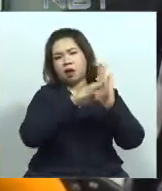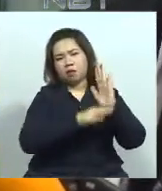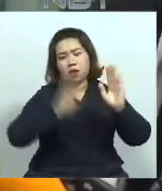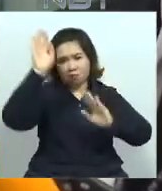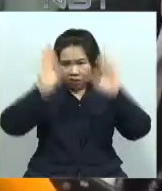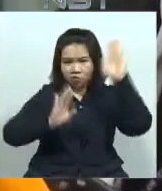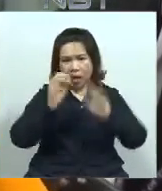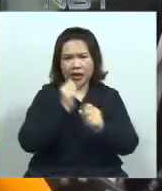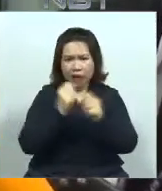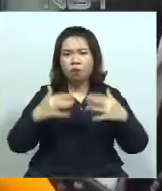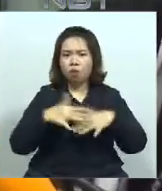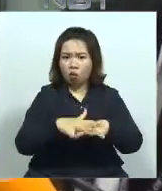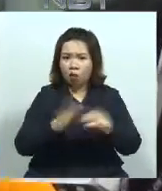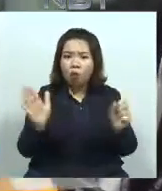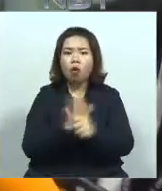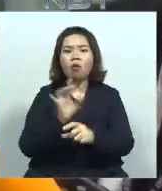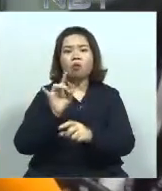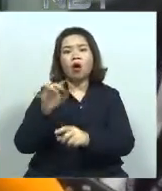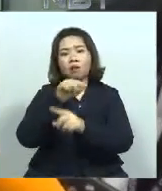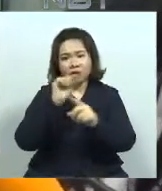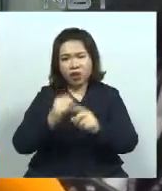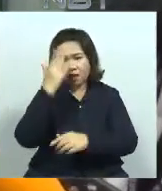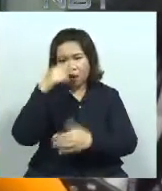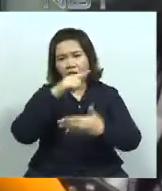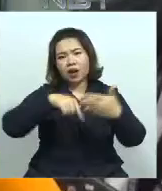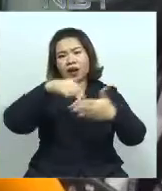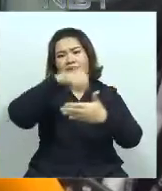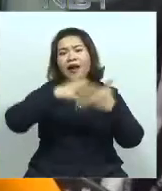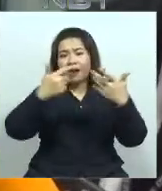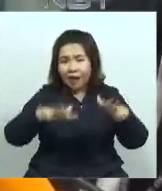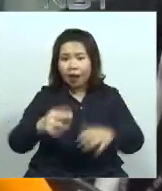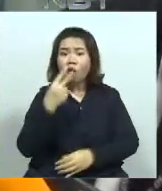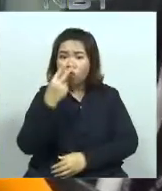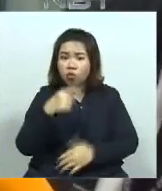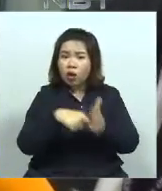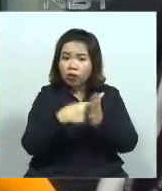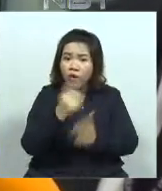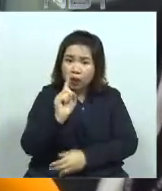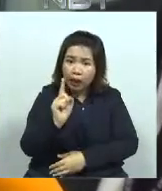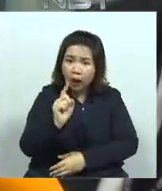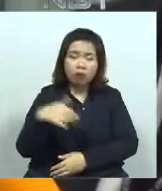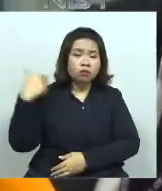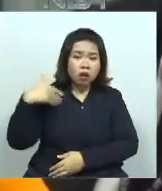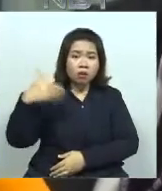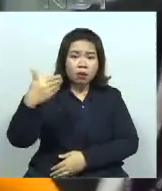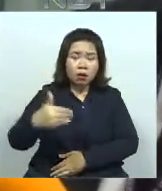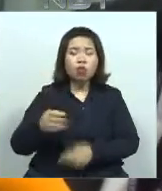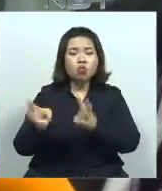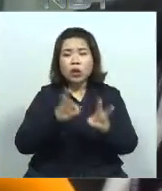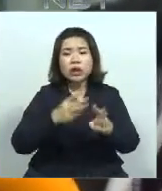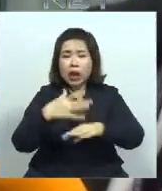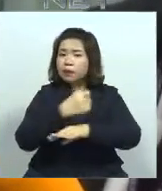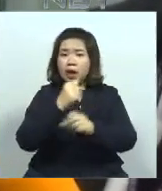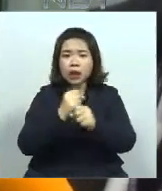ยเต็มร้อยใช่ไหมเรื่องตรงเลือกตั้งอะไรทำนองเนี่ยก็ไปดูดิมันมากันยังไงเมื่อมายังไงวิธีปฏิบัติทางการเมืองเป็นยัง